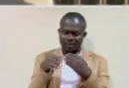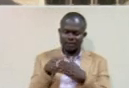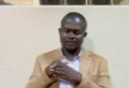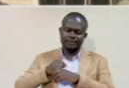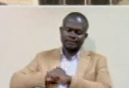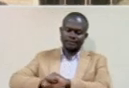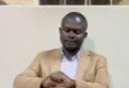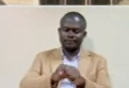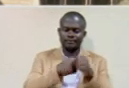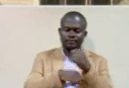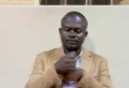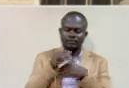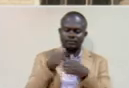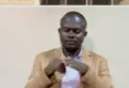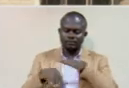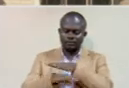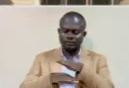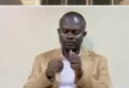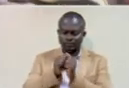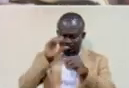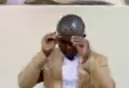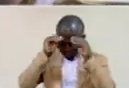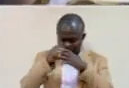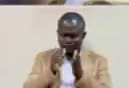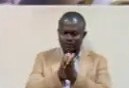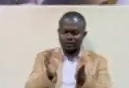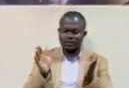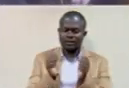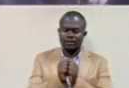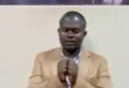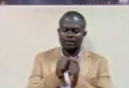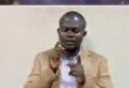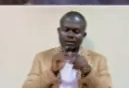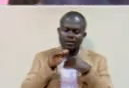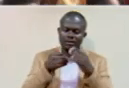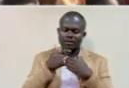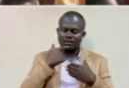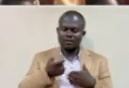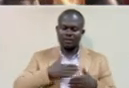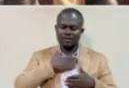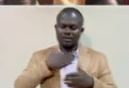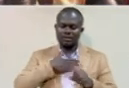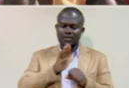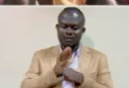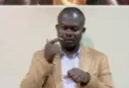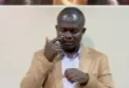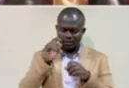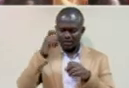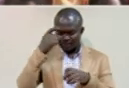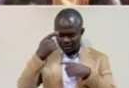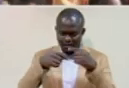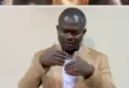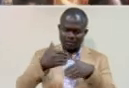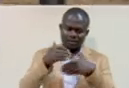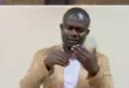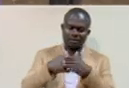tubungabunge ibikorwa remezo n'imyigire muri rusange. Abaturage nabo bavuga ko baterwa akanyamuneza no kubona leta ikomeje